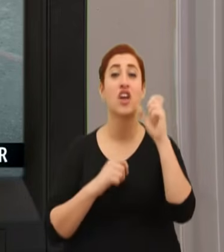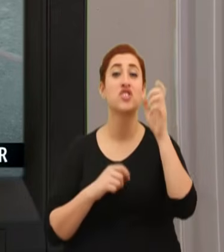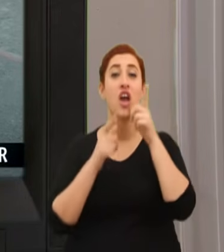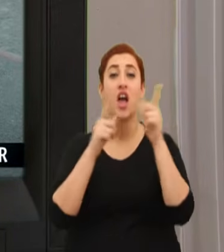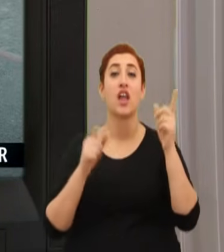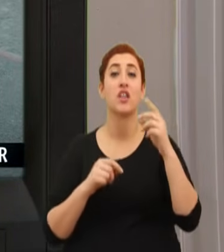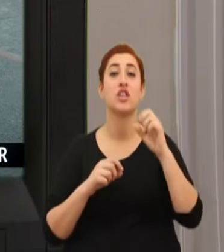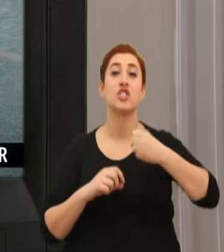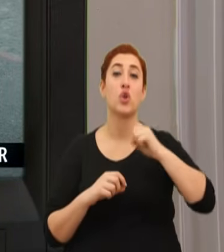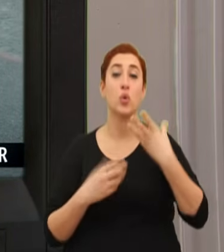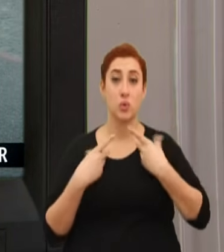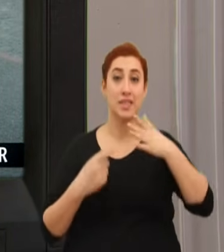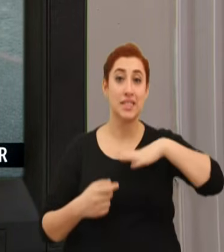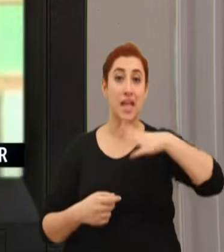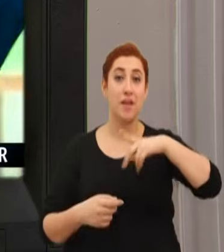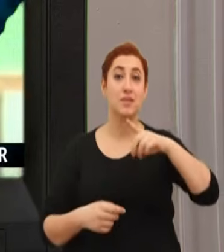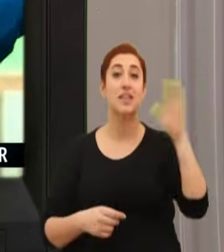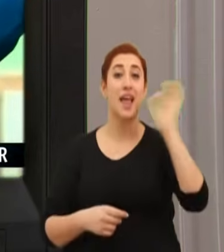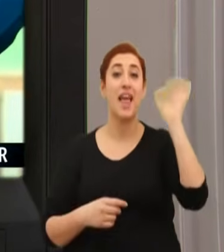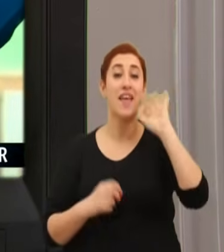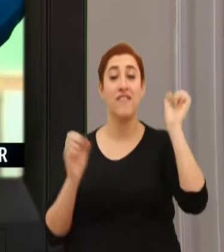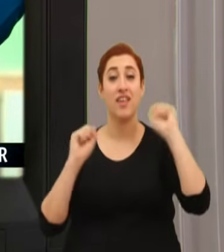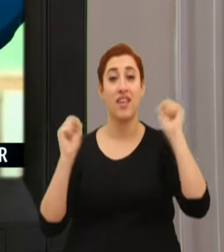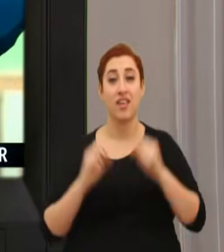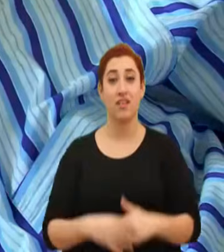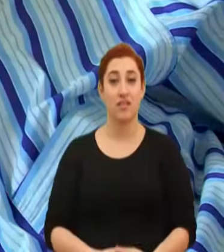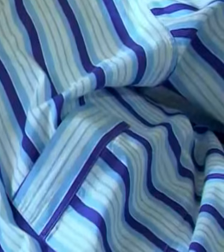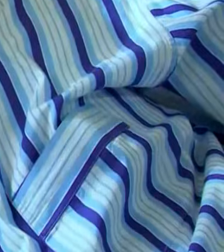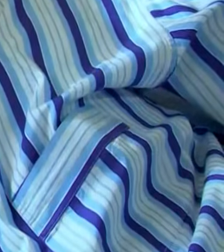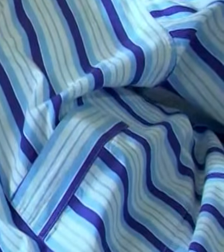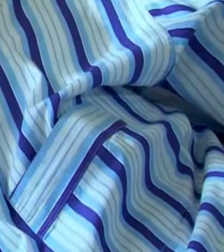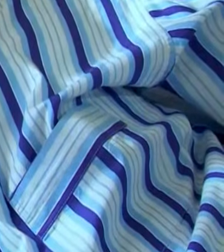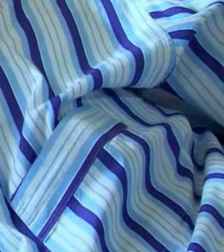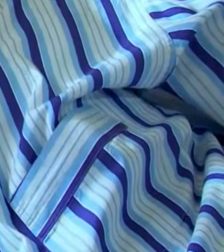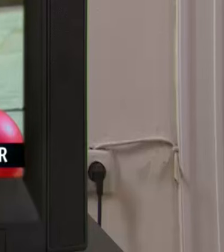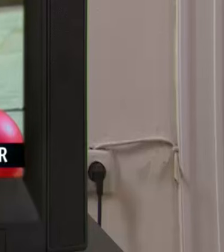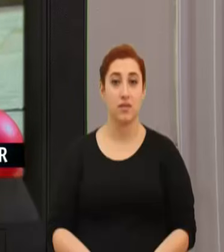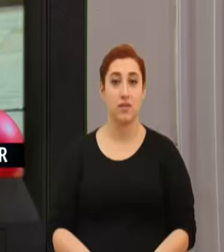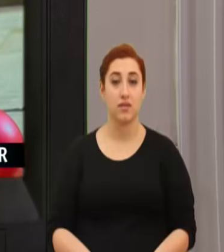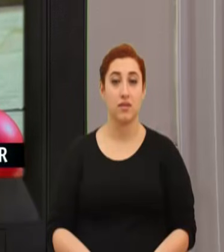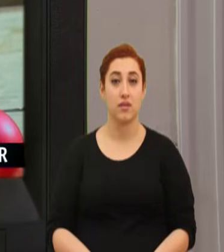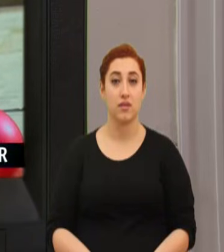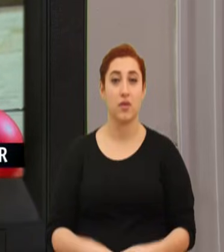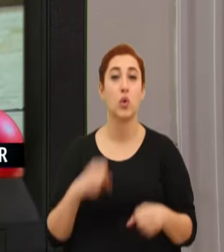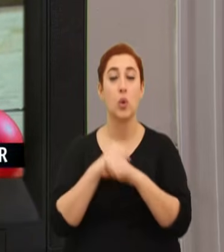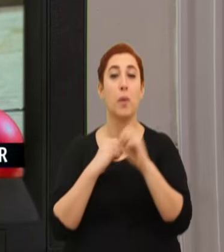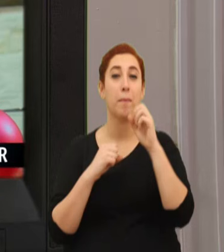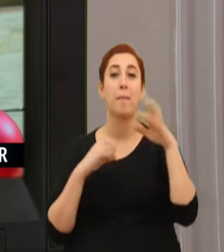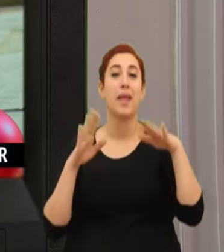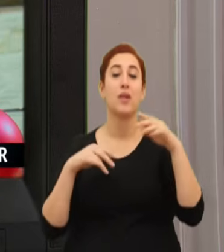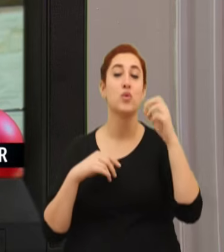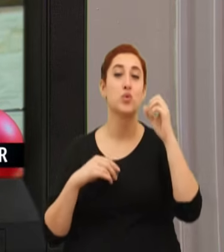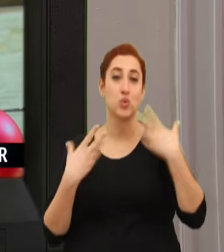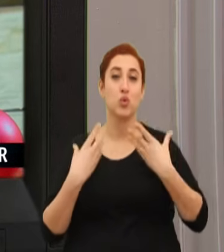Burakcan, çikolata süt ister misin? Eyo. Reklamdaki çocuk Önder. Gülperi süt.